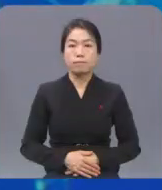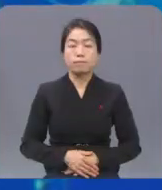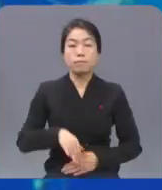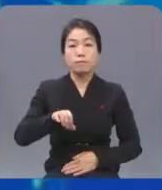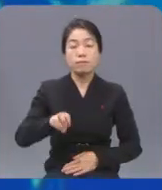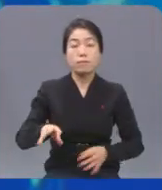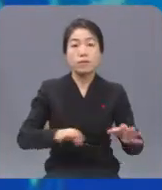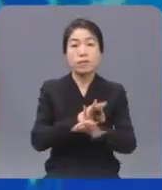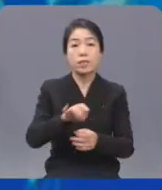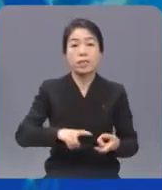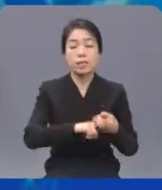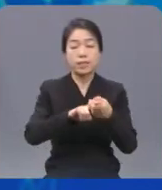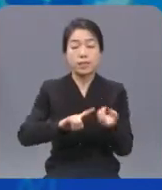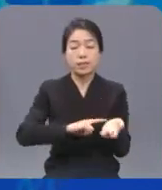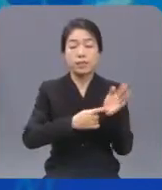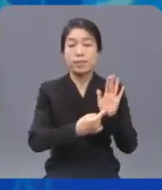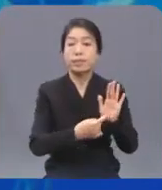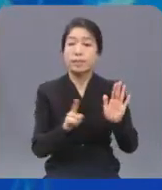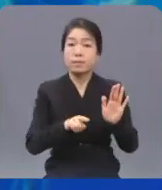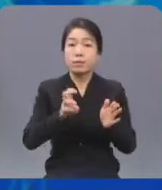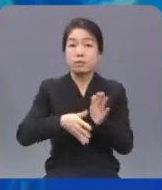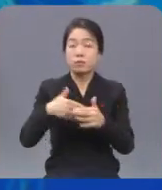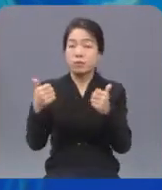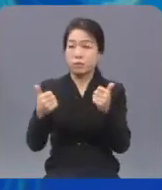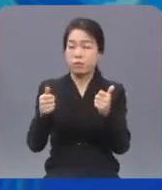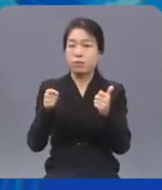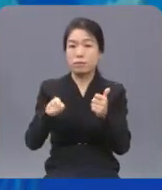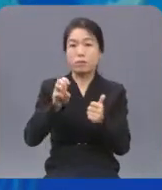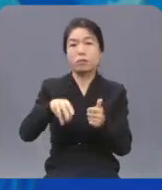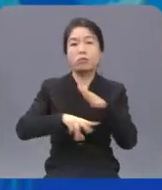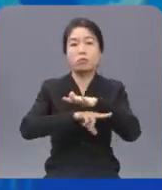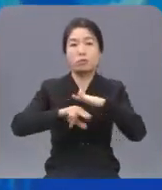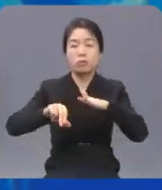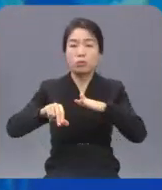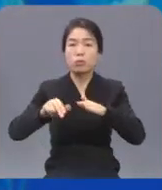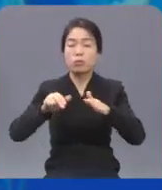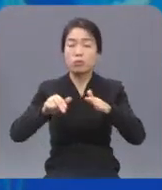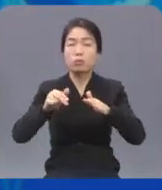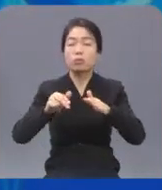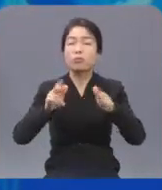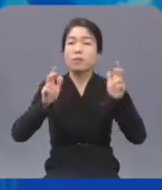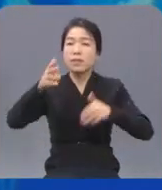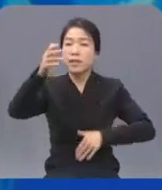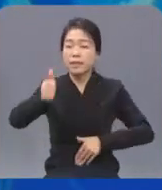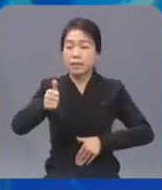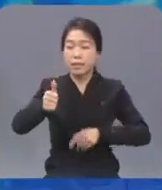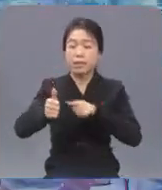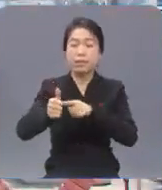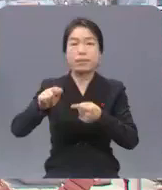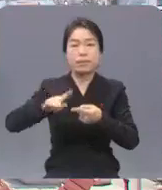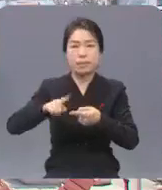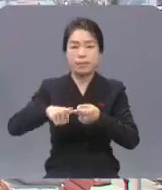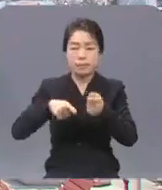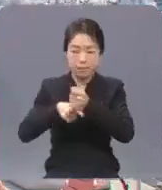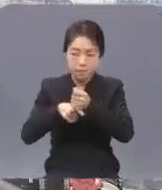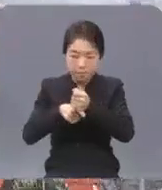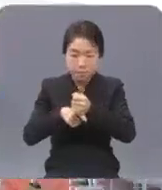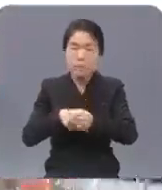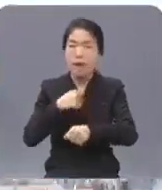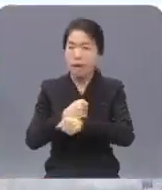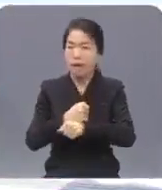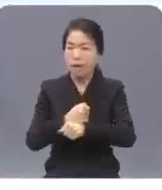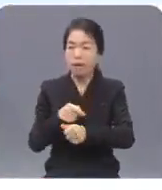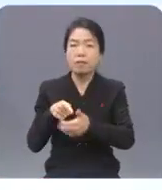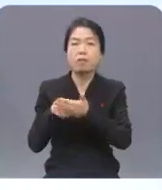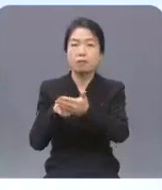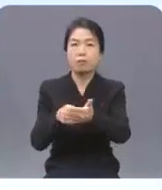광주 경실련이 성명을 내고 광주시 의회에 광주 도시철도공사 사장 내정자에 대한 강도 높은 인사청문회를 실시할